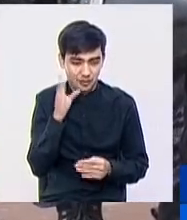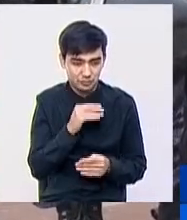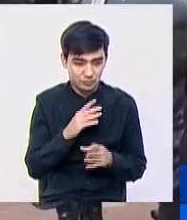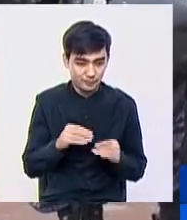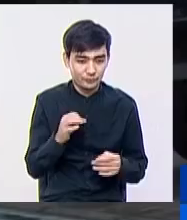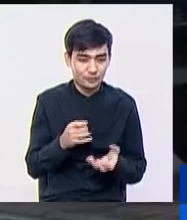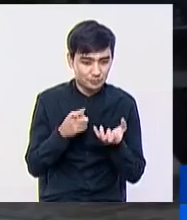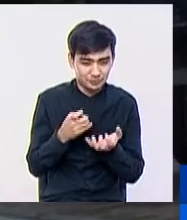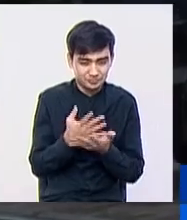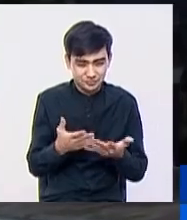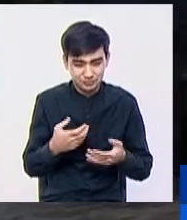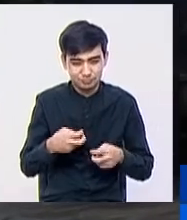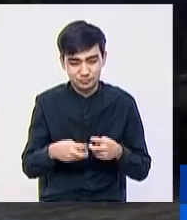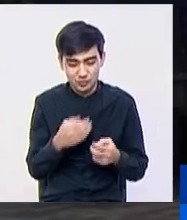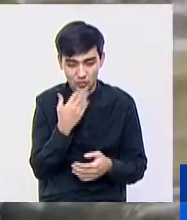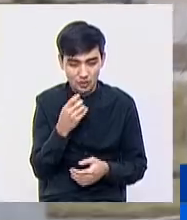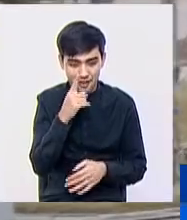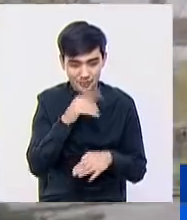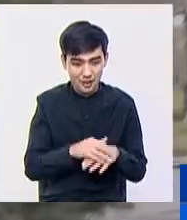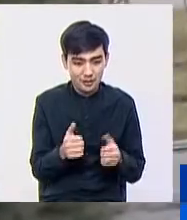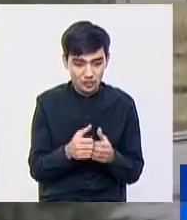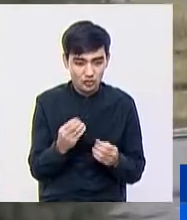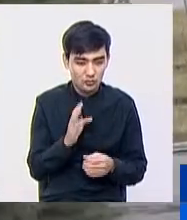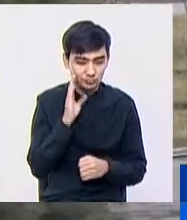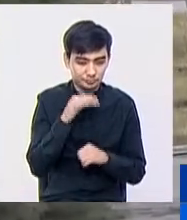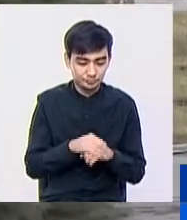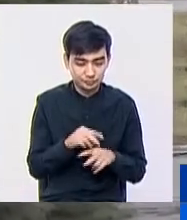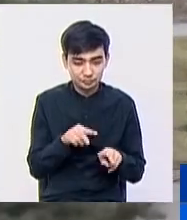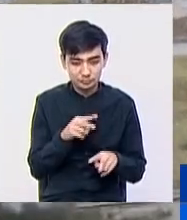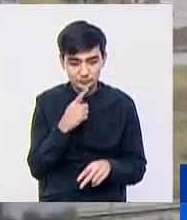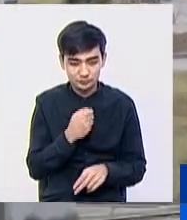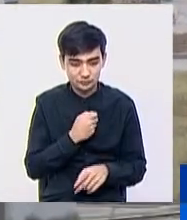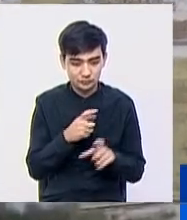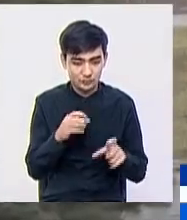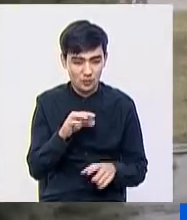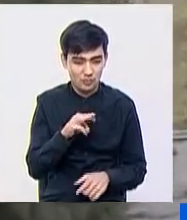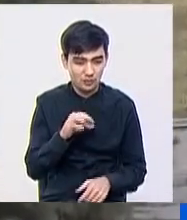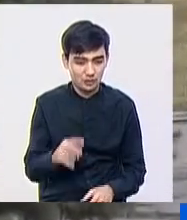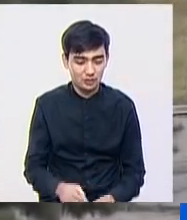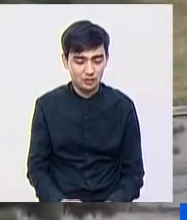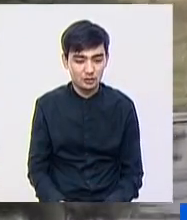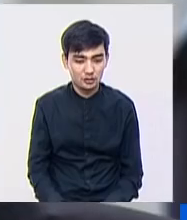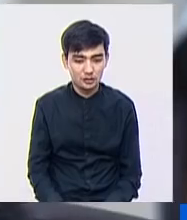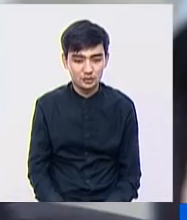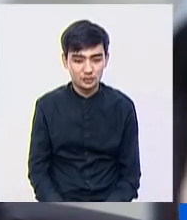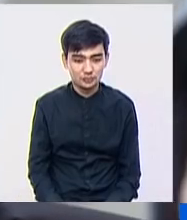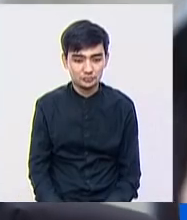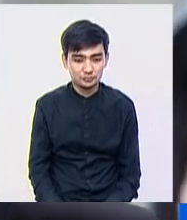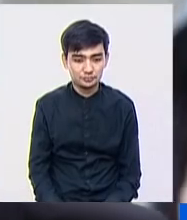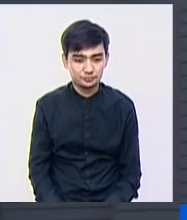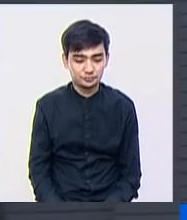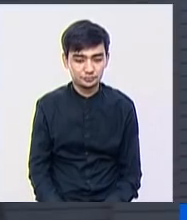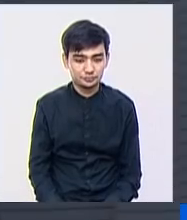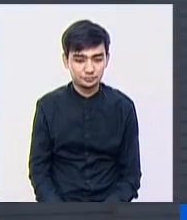выстрелов и взрывов. Но возле городского акимата по-прежнему круглосуточно бойцы ОМОНа. Анастасия Новикова, Дворан Абдиев, Абзал Турабеков,